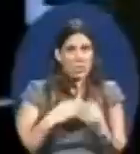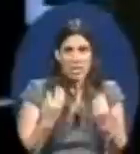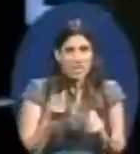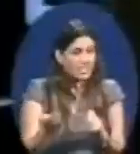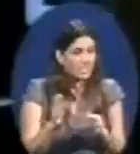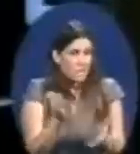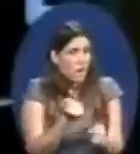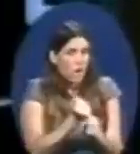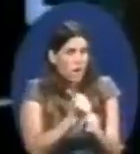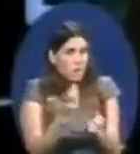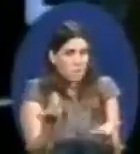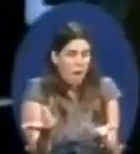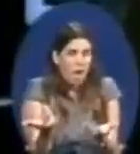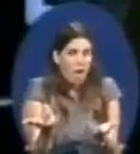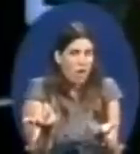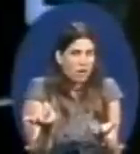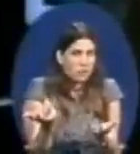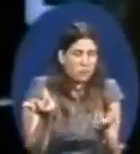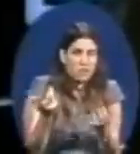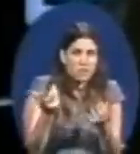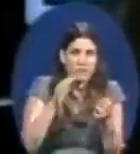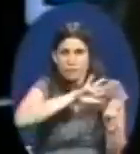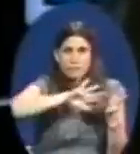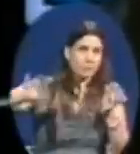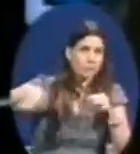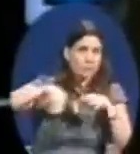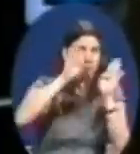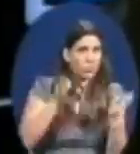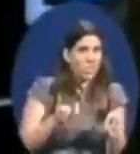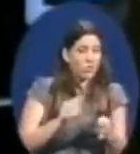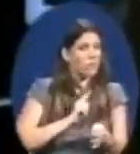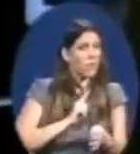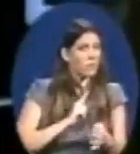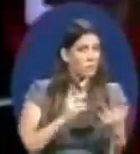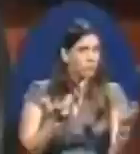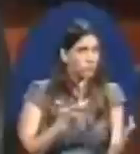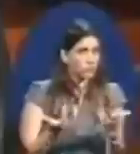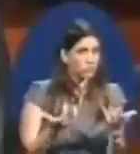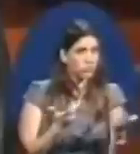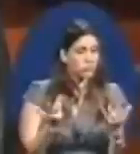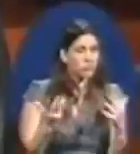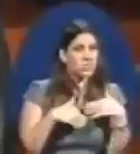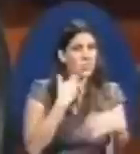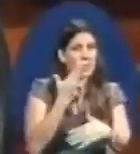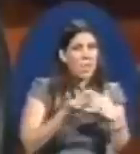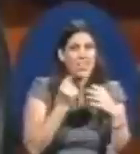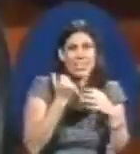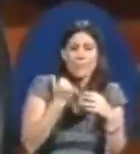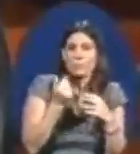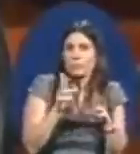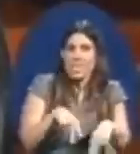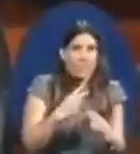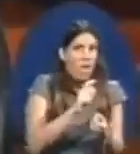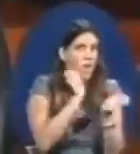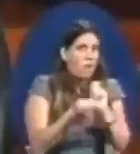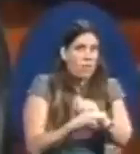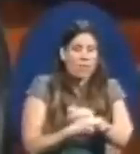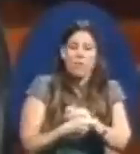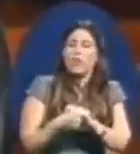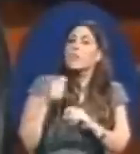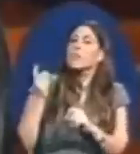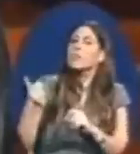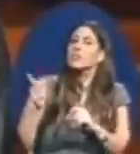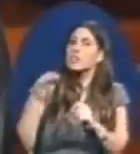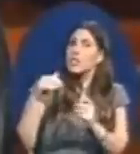קורה? את בבת, את מפקיעה את המוסדות הפרטיים? זה קודם כל יש מהלך כמעט בלתי אפיל. לא, זה לא מדויק.